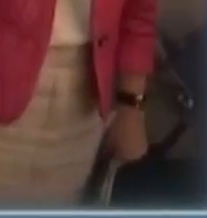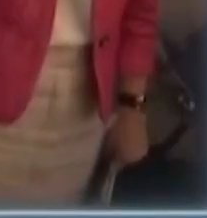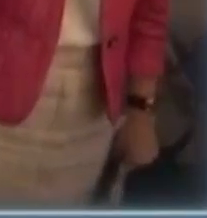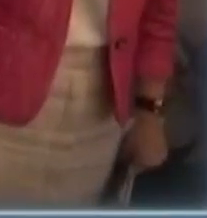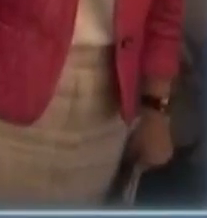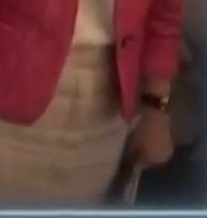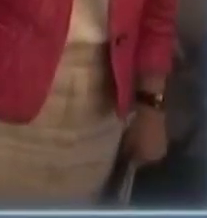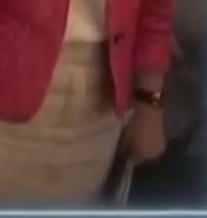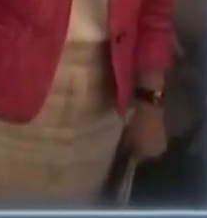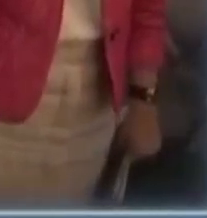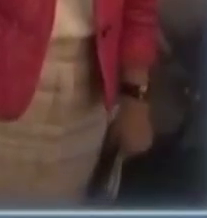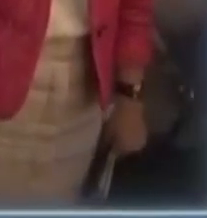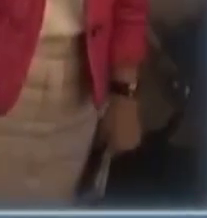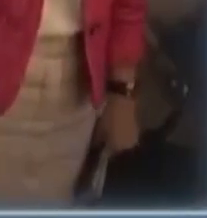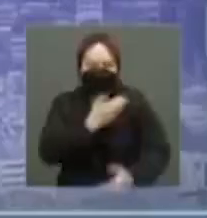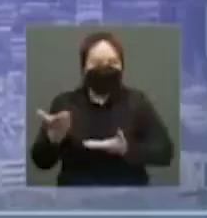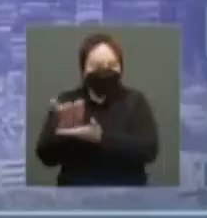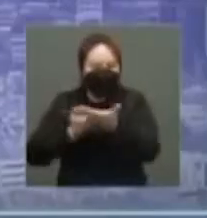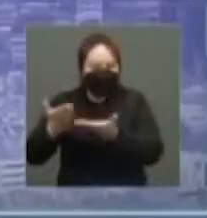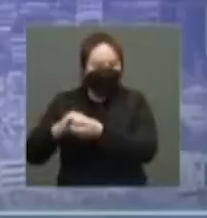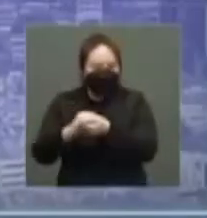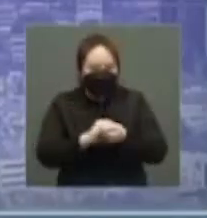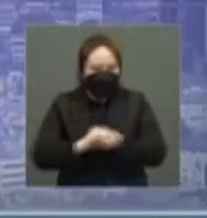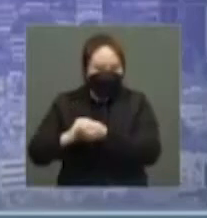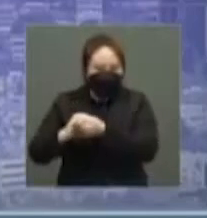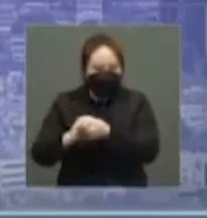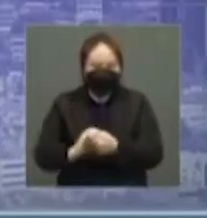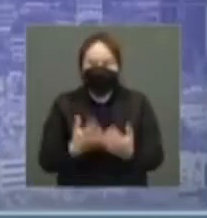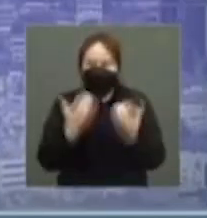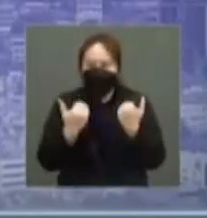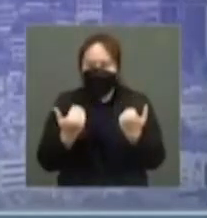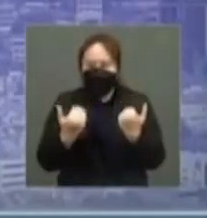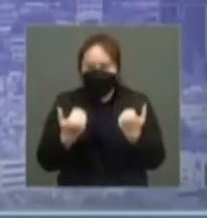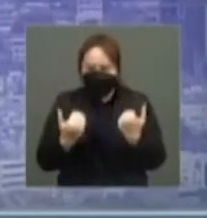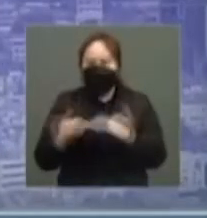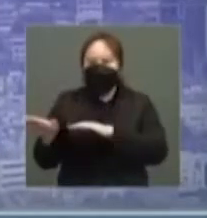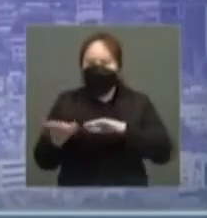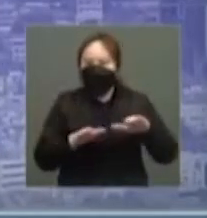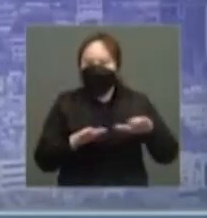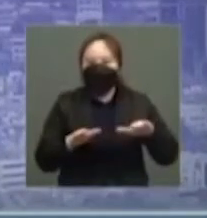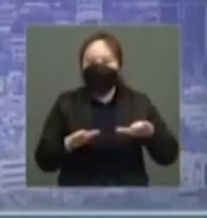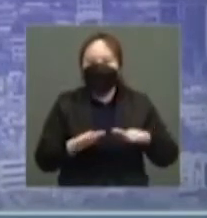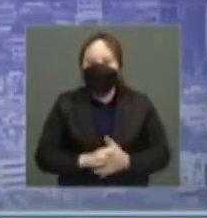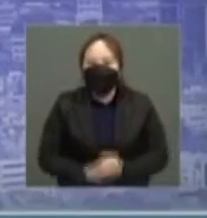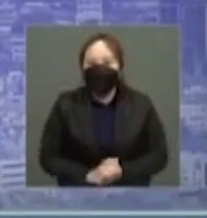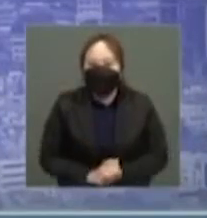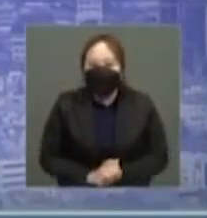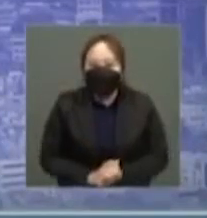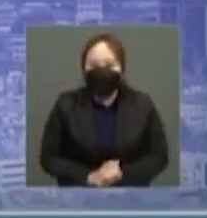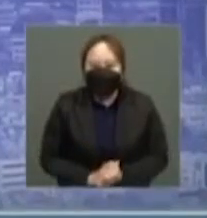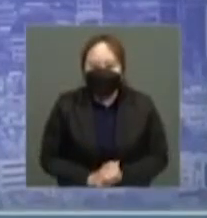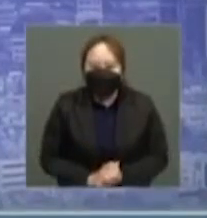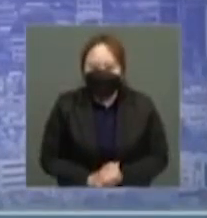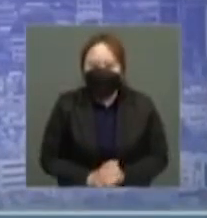ธ อันนี้เราพูดกับแบบภาษาชาวบ้านนะ ถูกไหม มีคนจะยกมือไม่ให้ไว้วางใจนายกเป็นอันดับที่2น